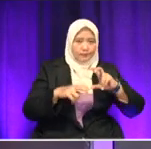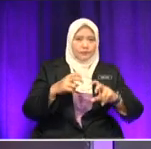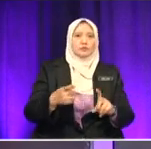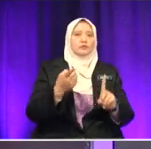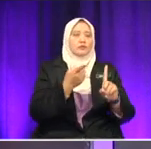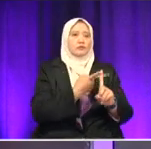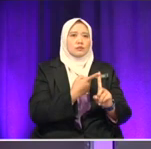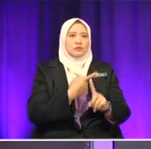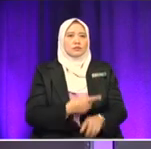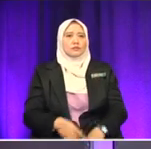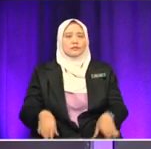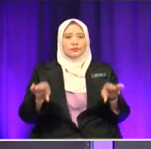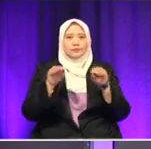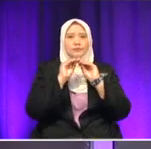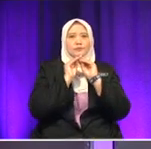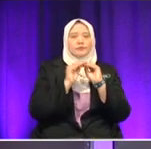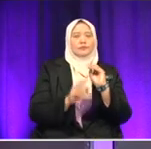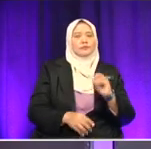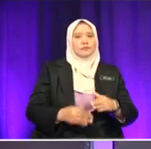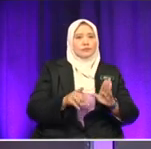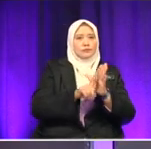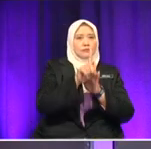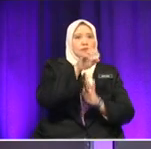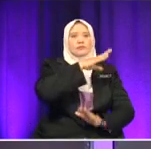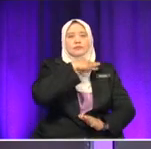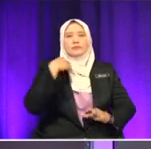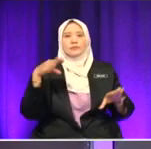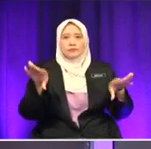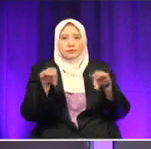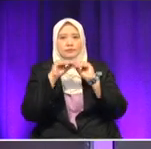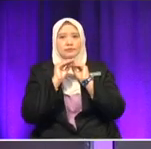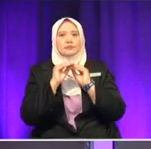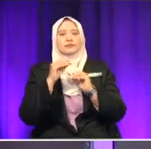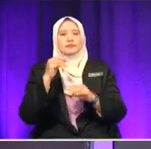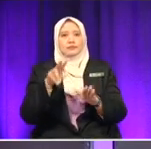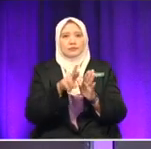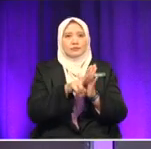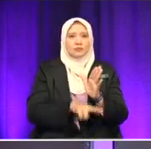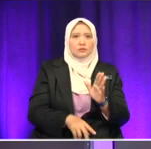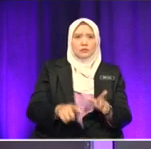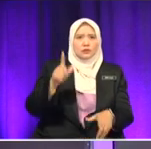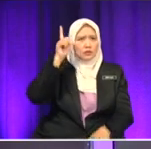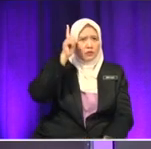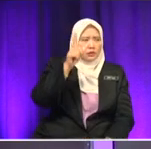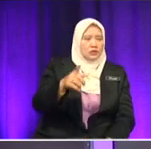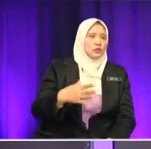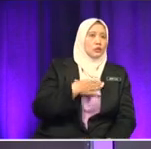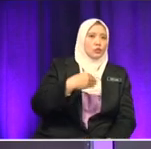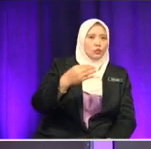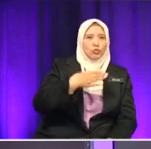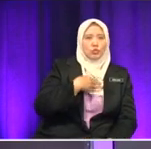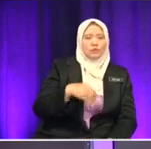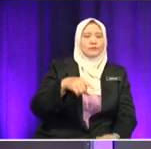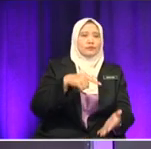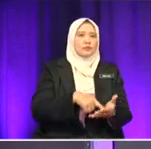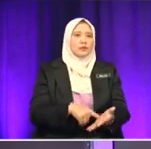satu kelembapan rendah. Sebenarnya, cikgu nak jelaskan, di bahagian yang nampak macam sedikit keputih-putihan ini kan? Ini sebenarnya